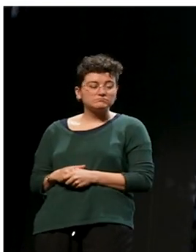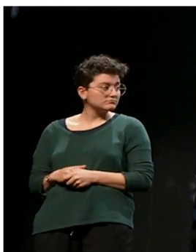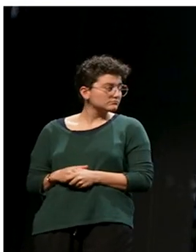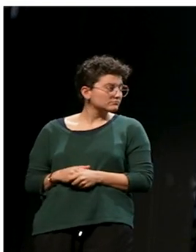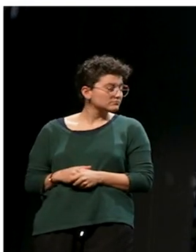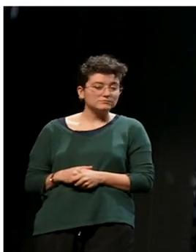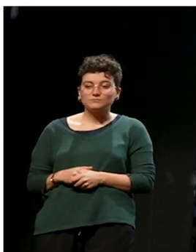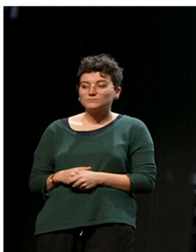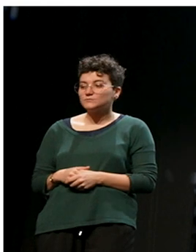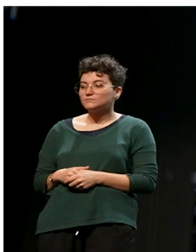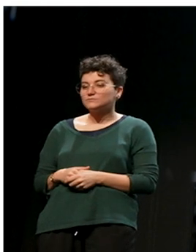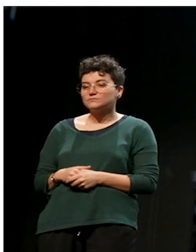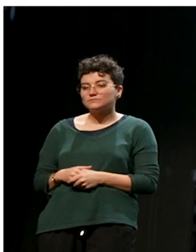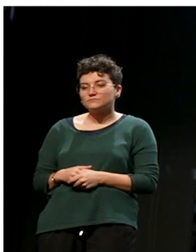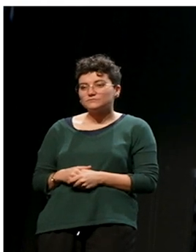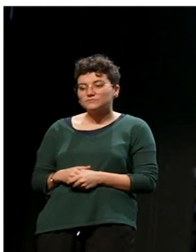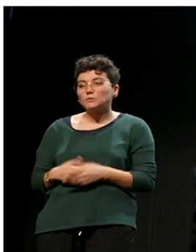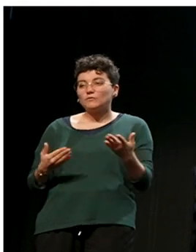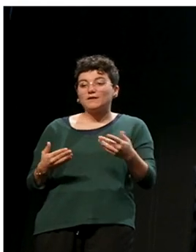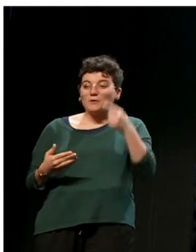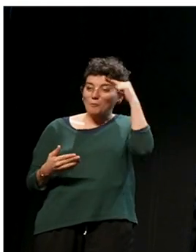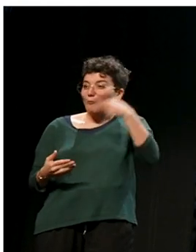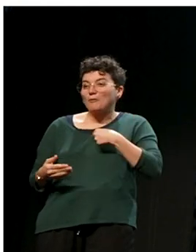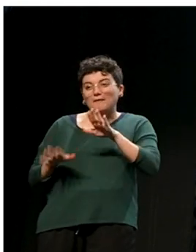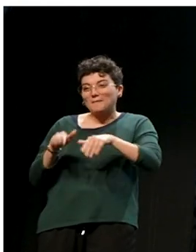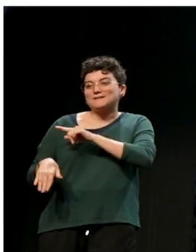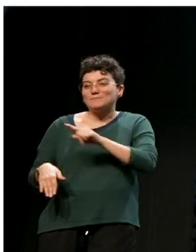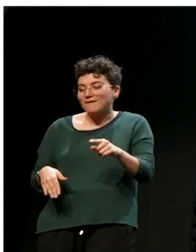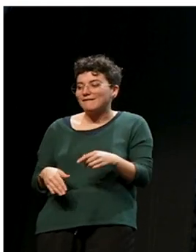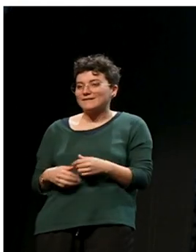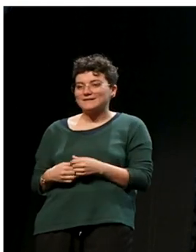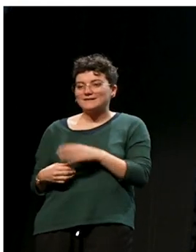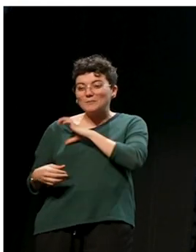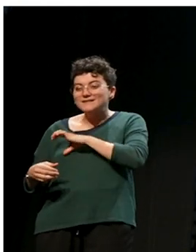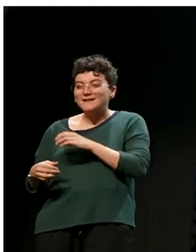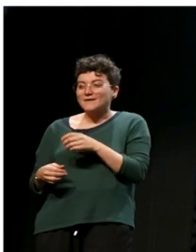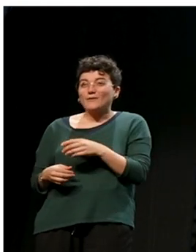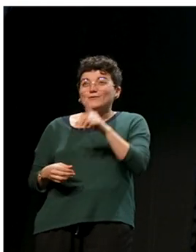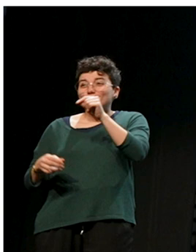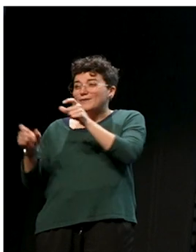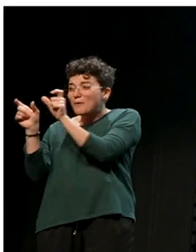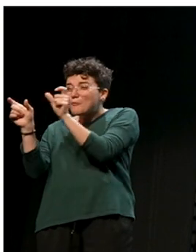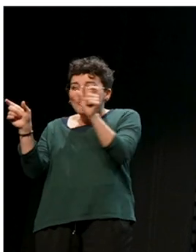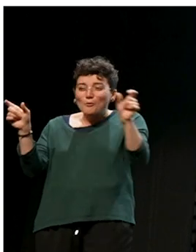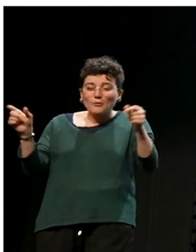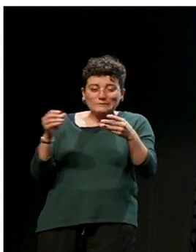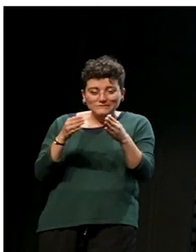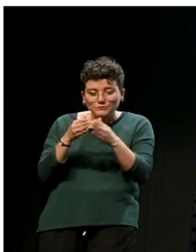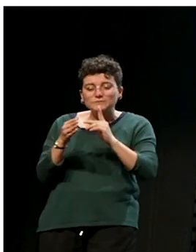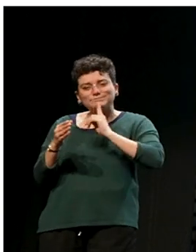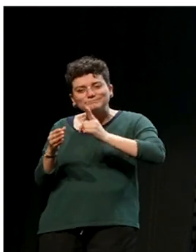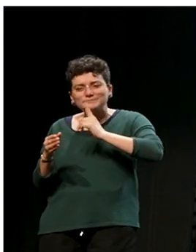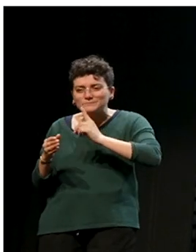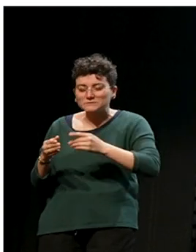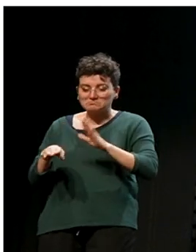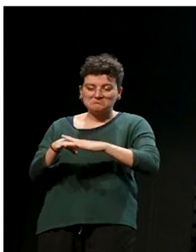soi-même. Donc ça n'a absolument pas marché pour moi, malgré les 20 mots-clés qui sont rentrés, ça n'a pas